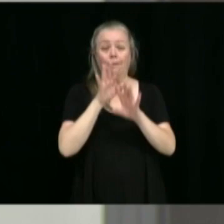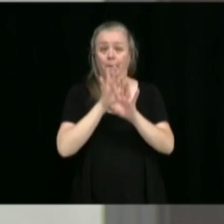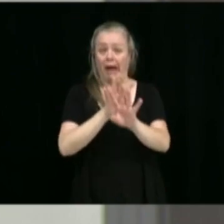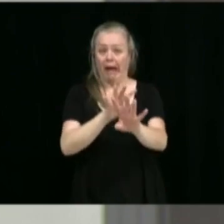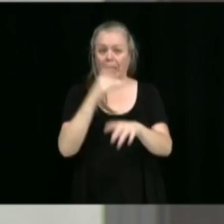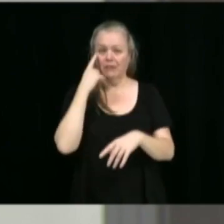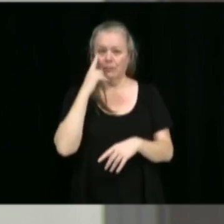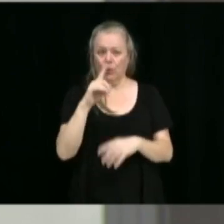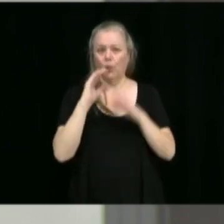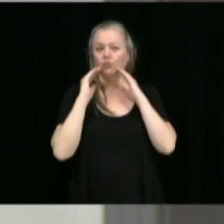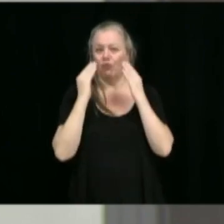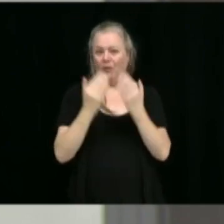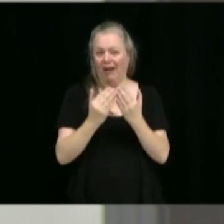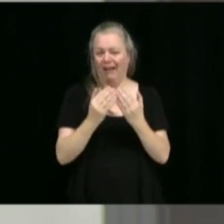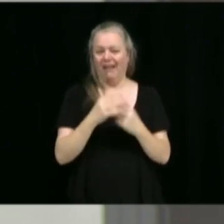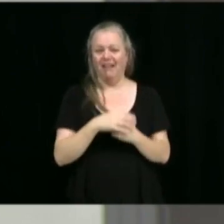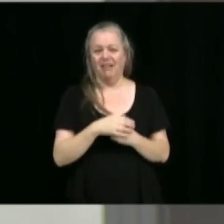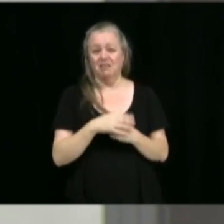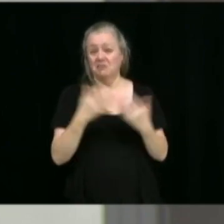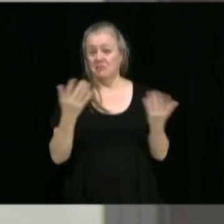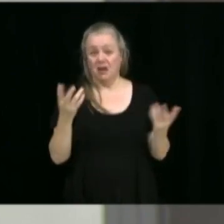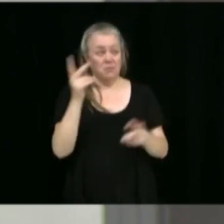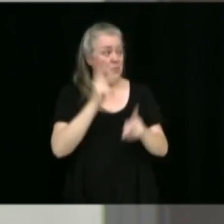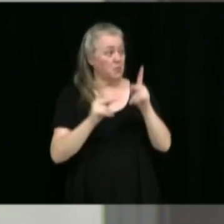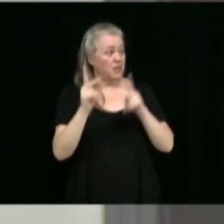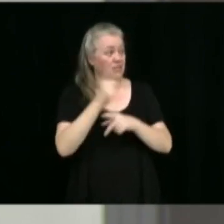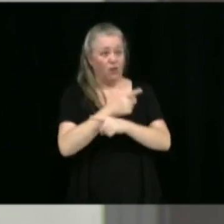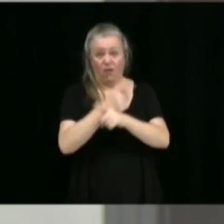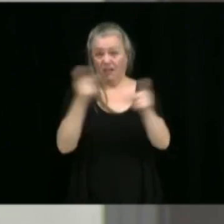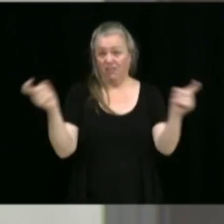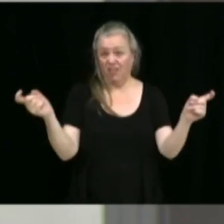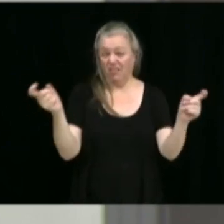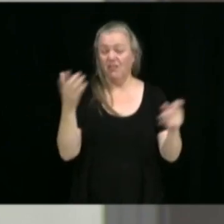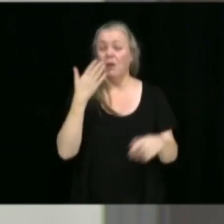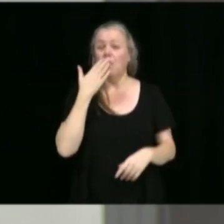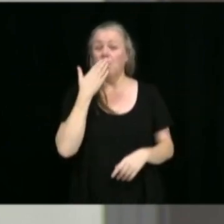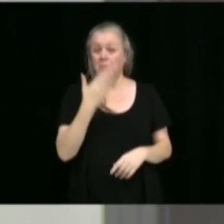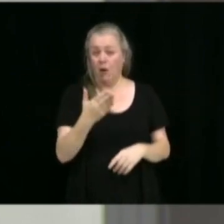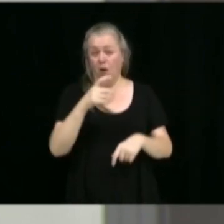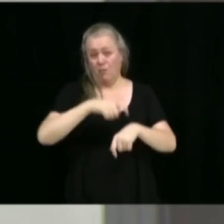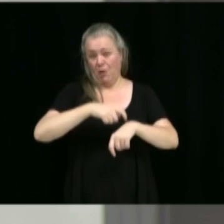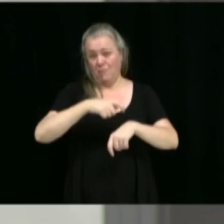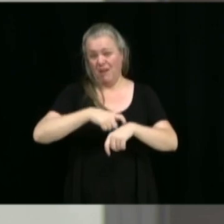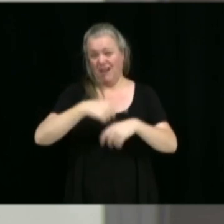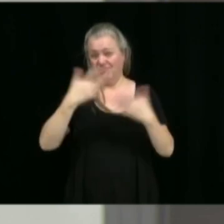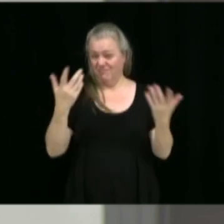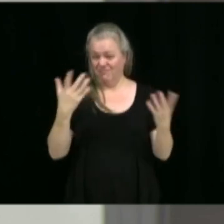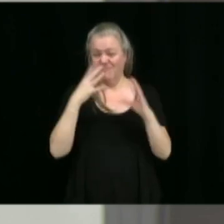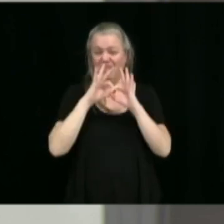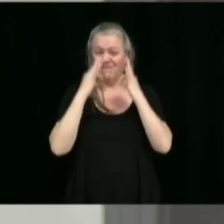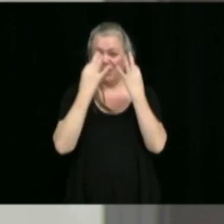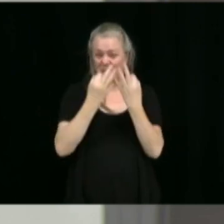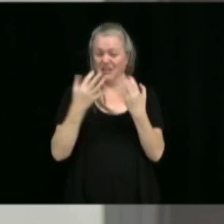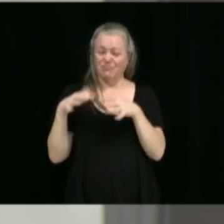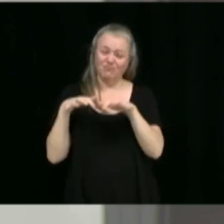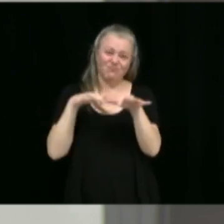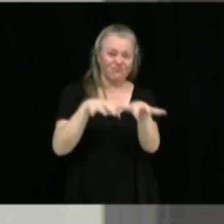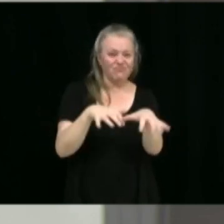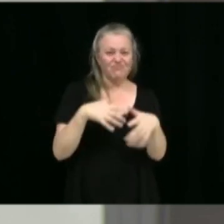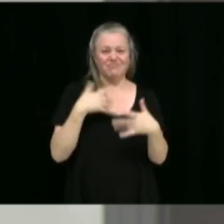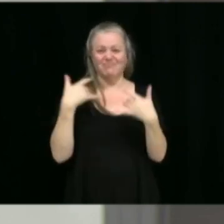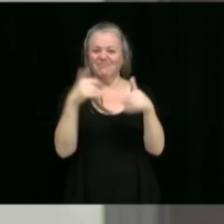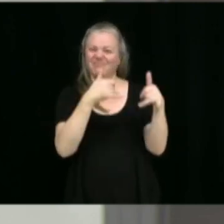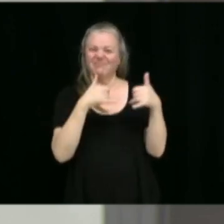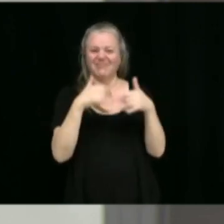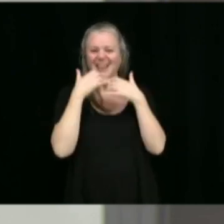Mm-hmm. Donc, c'est une invitation à toute la population. C'est un bon moment pour sortir en famille, s'amuser et rire. Ben oui. Voilà. Ça